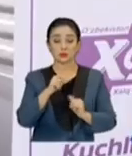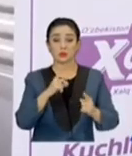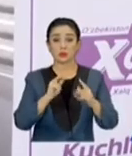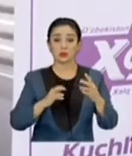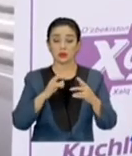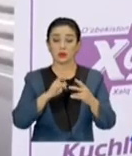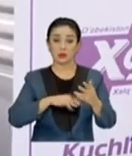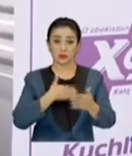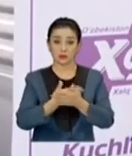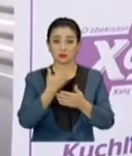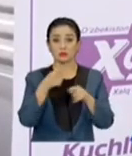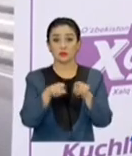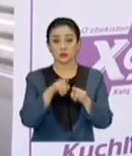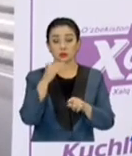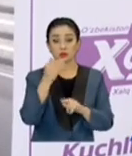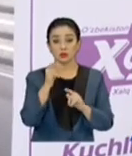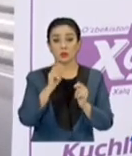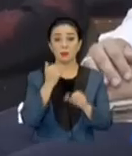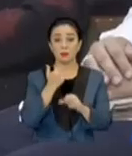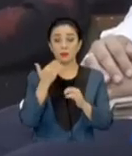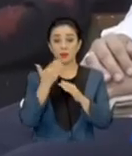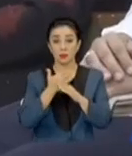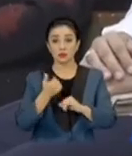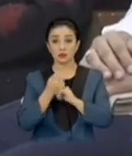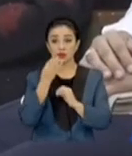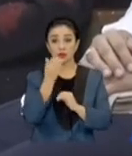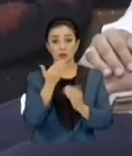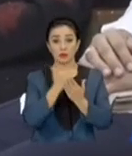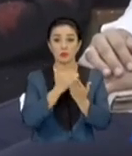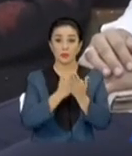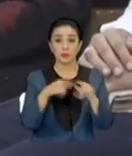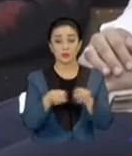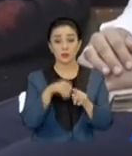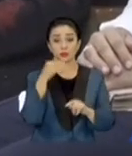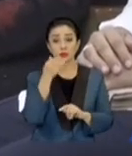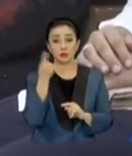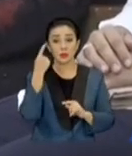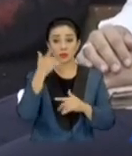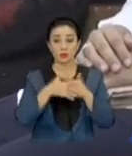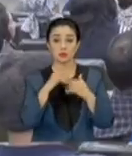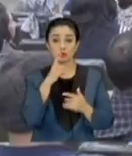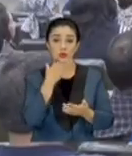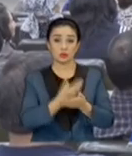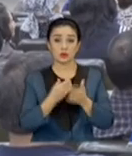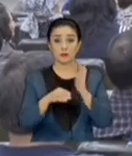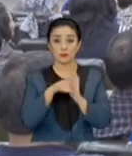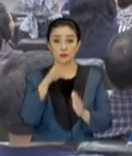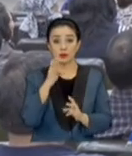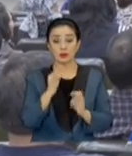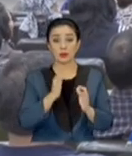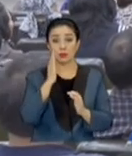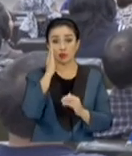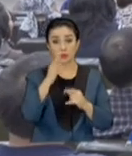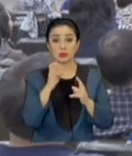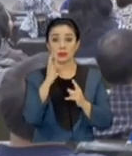активность, задают множество вопросов кандидатов, поддерживают его концепцию. Каждый избиратель понимает, что он делает свой выбор на